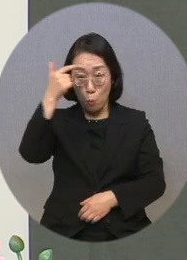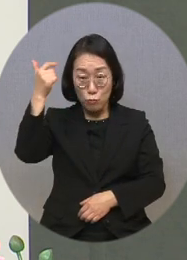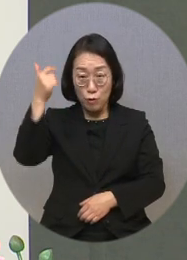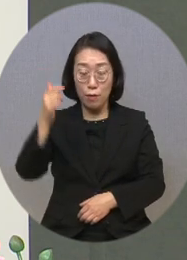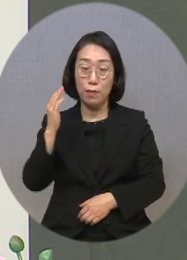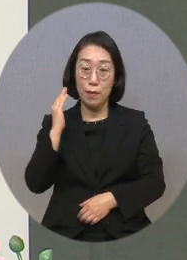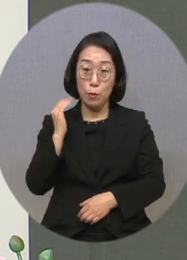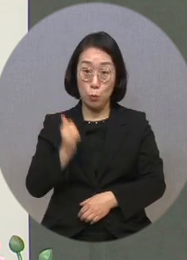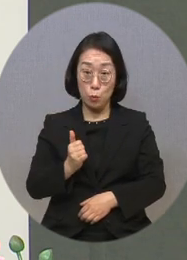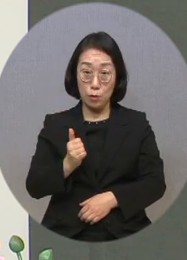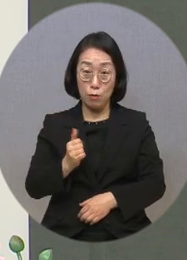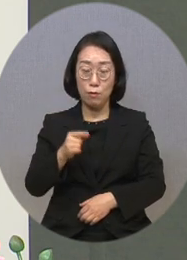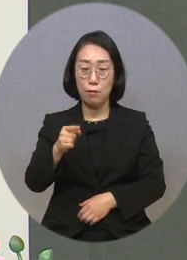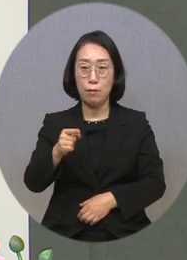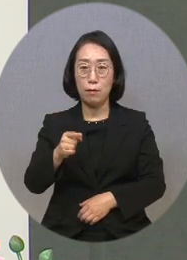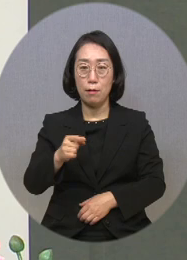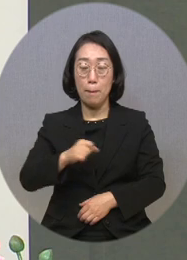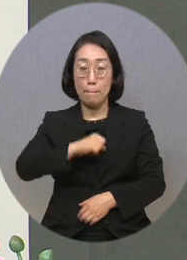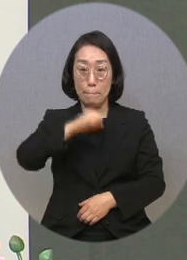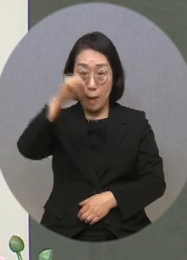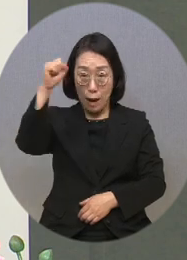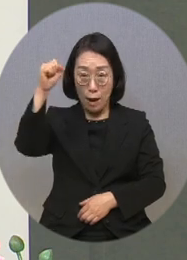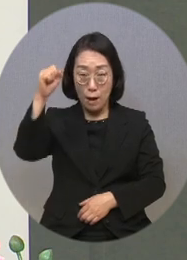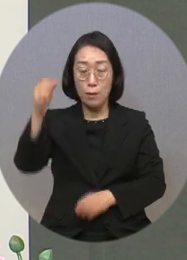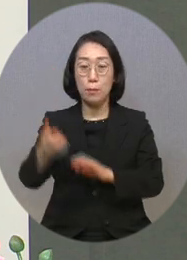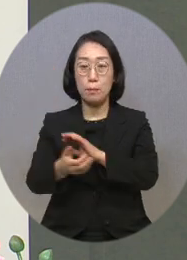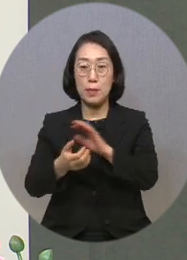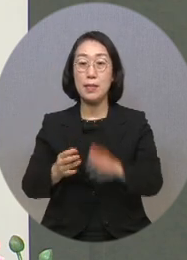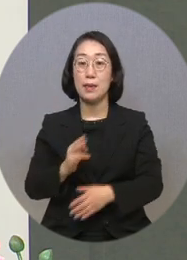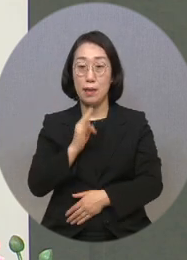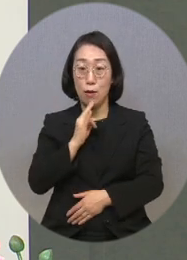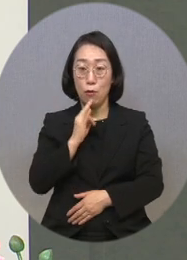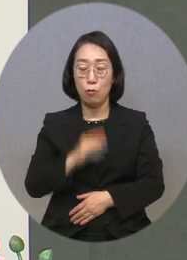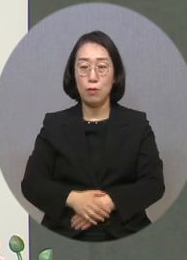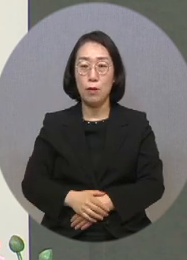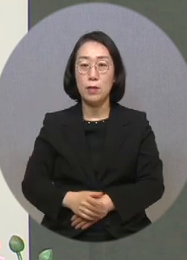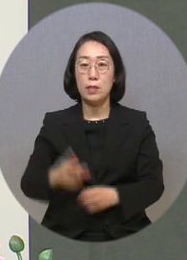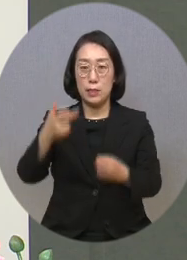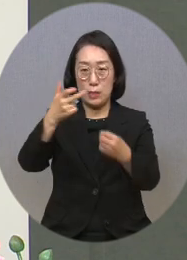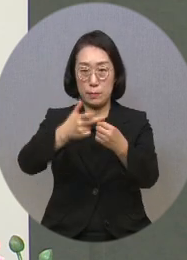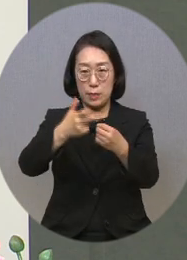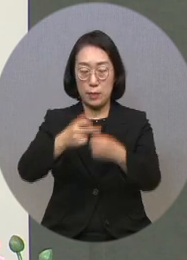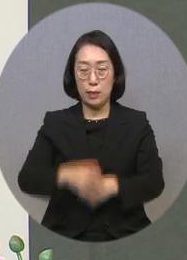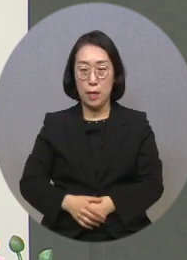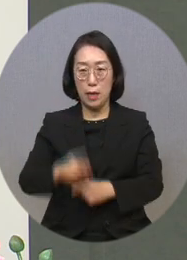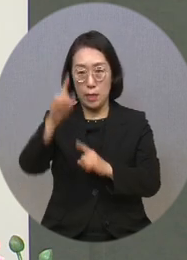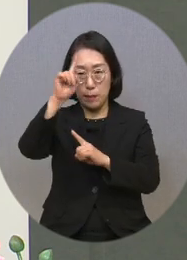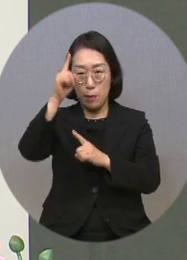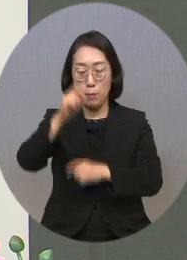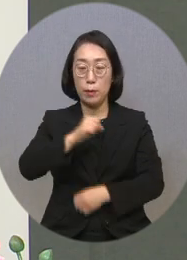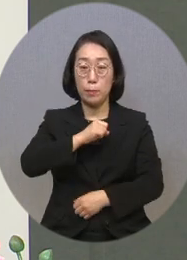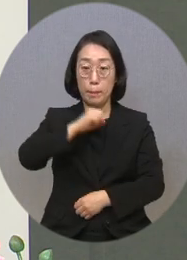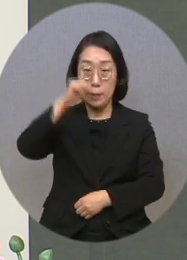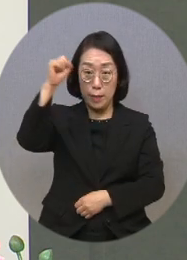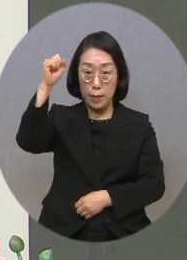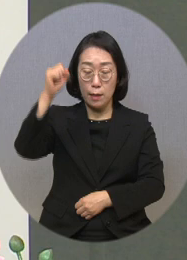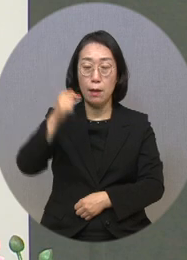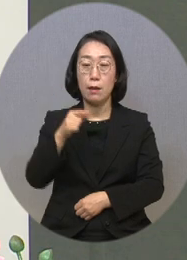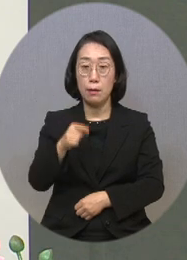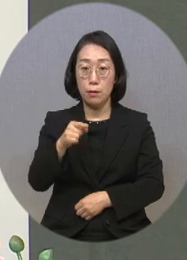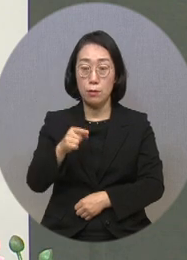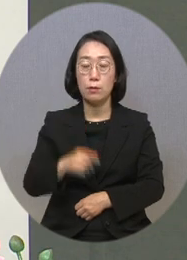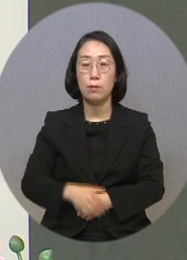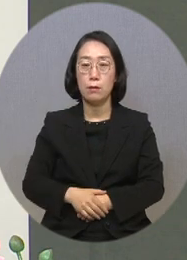대통령의 당선을 예고했다든가 17대 이명박 대통령이 당선될 것이다